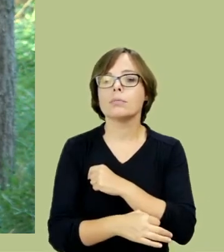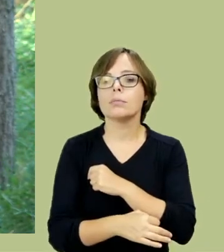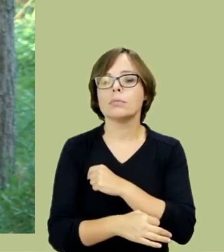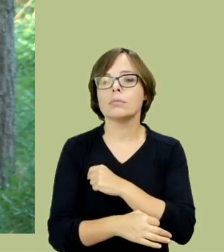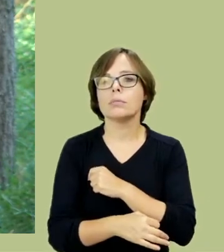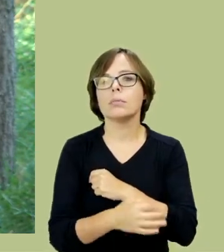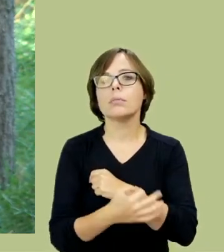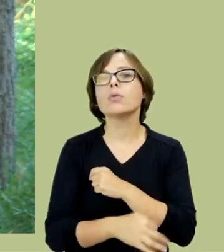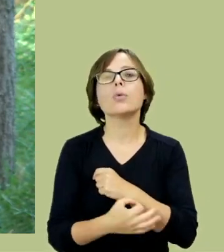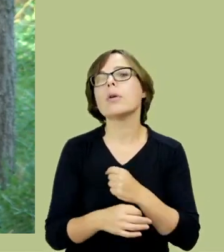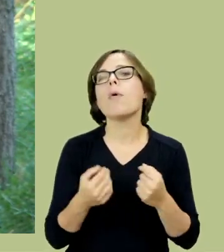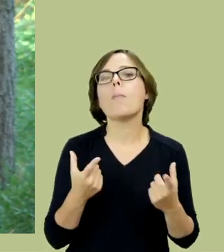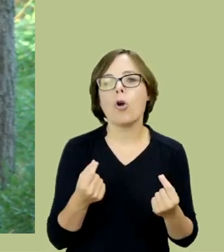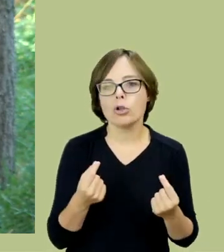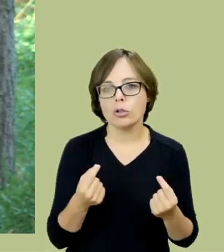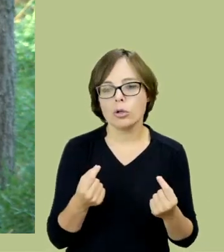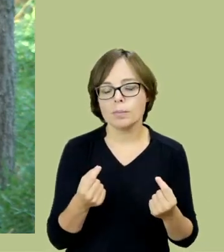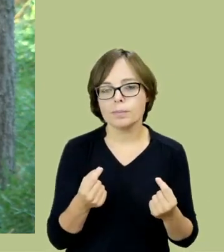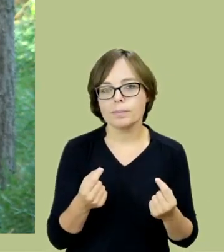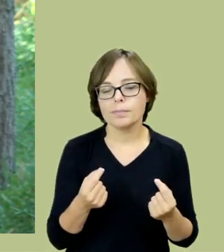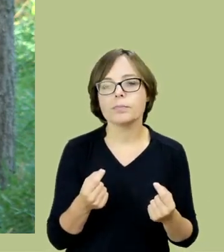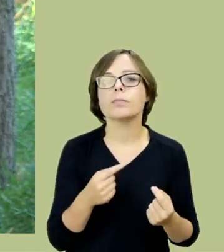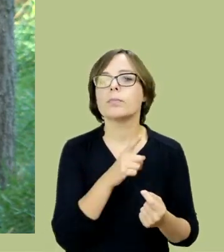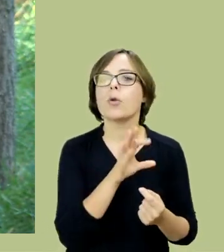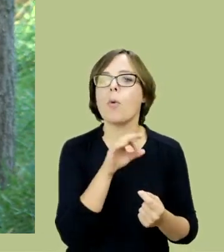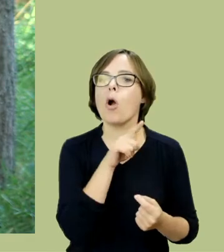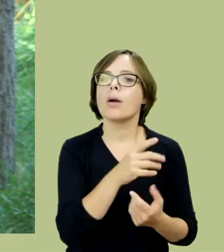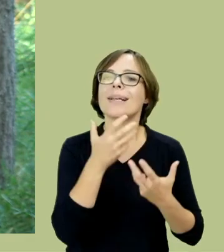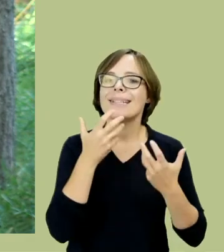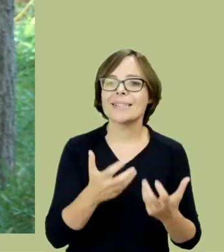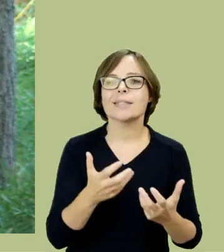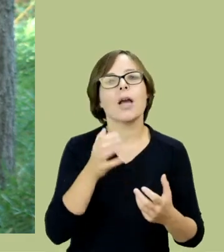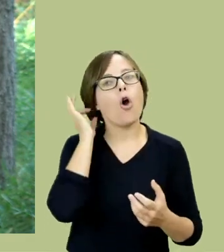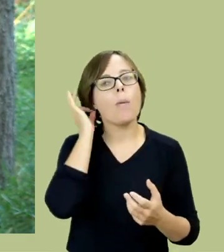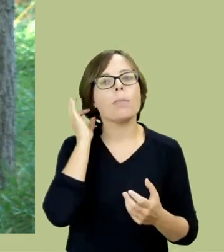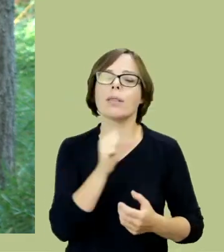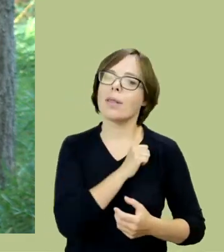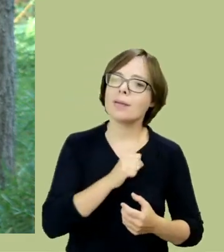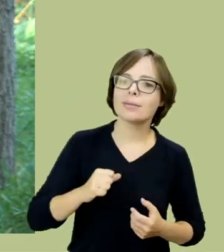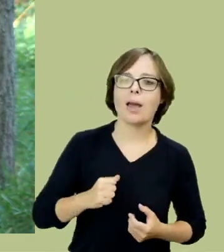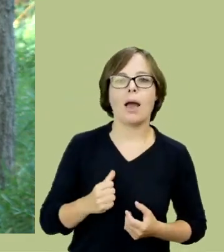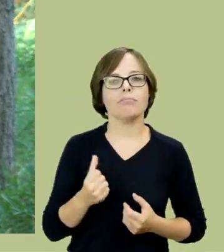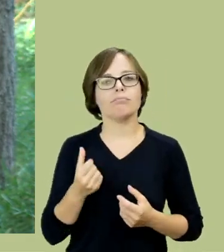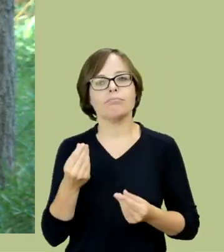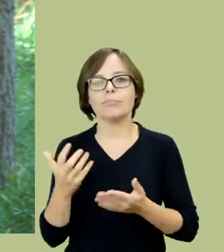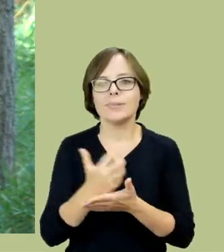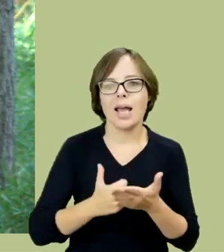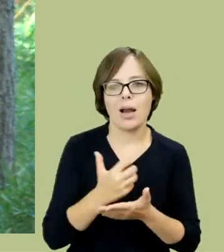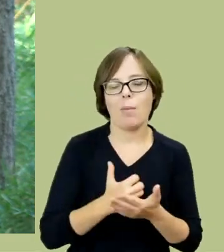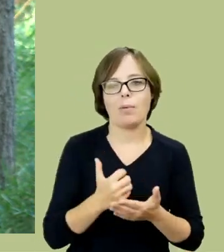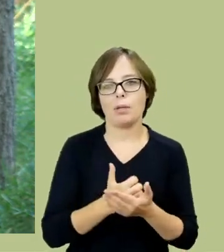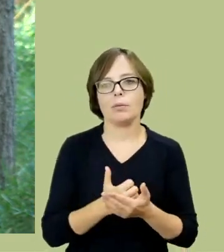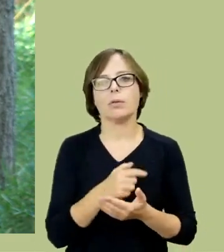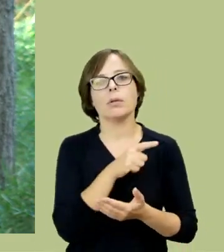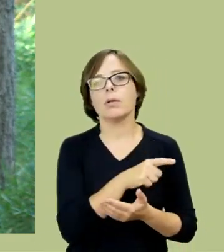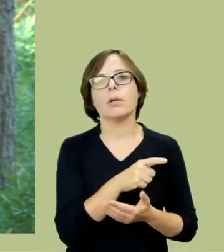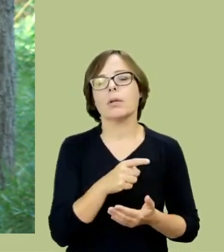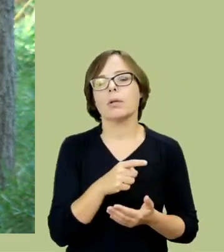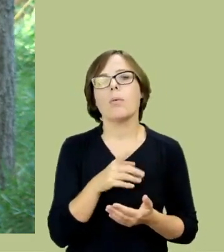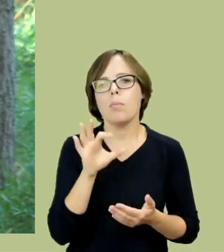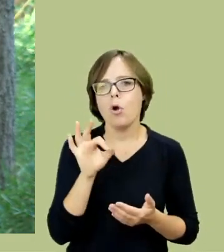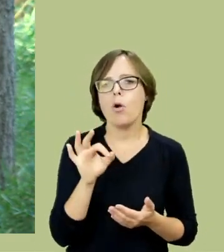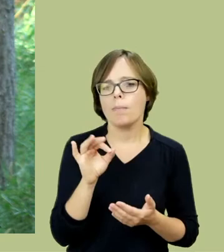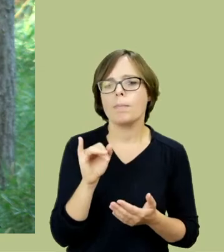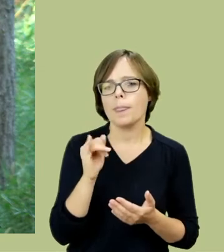studiować po to, żeby zostać kobietą samodzielną i sama się utrzymywać. Nie będzie studiować nawet, bo tam przez chwilę